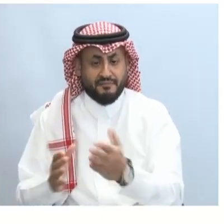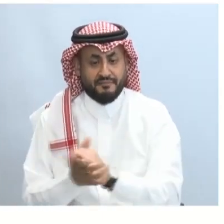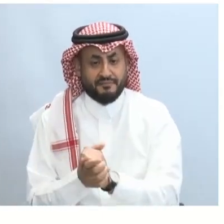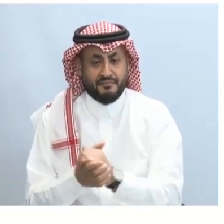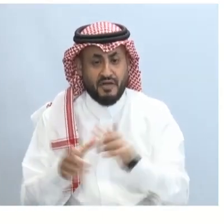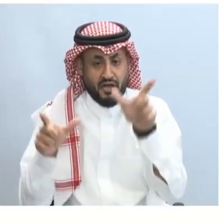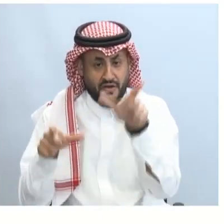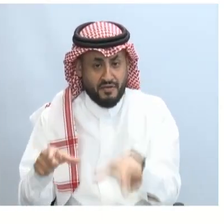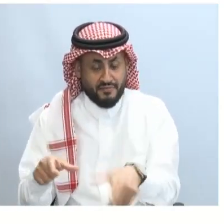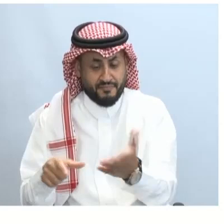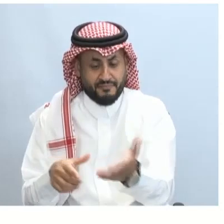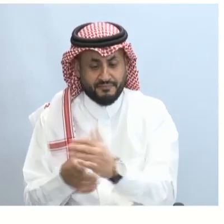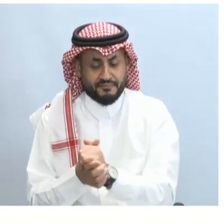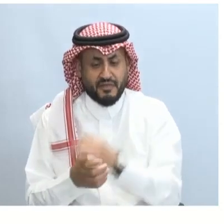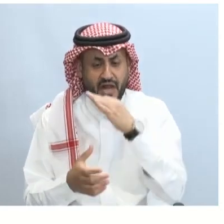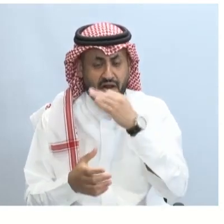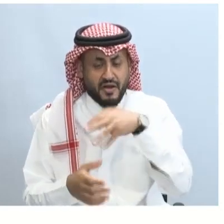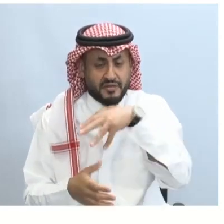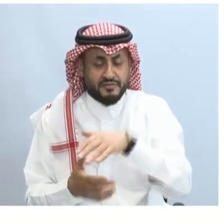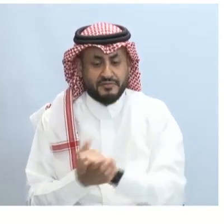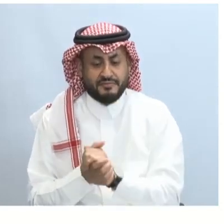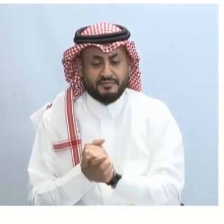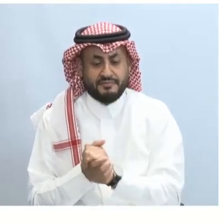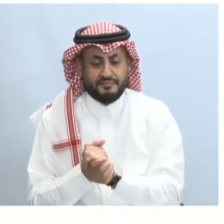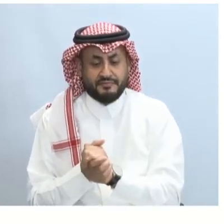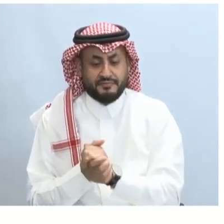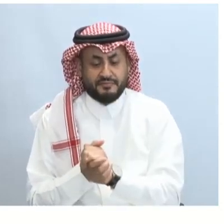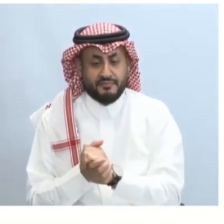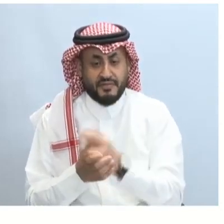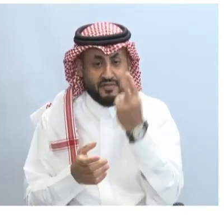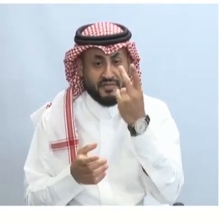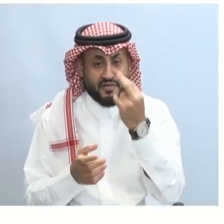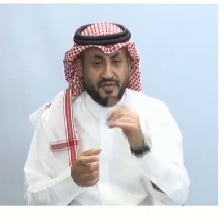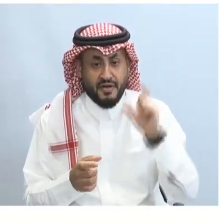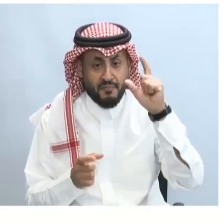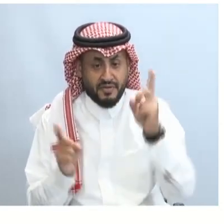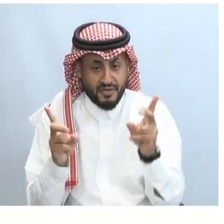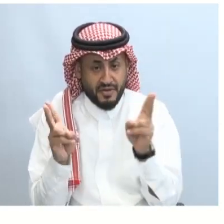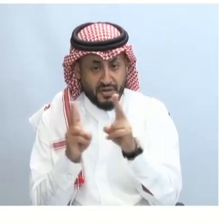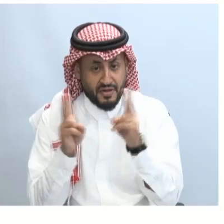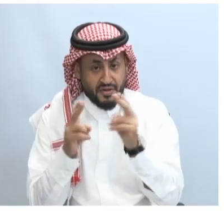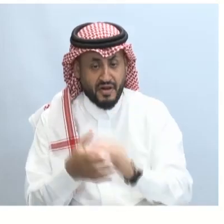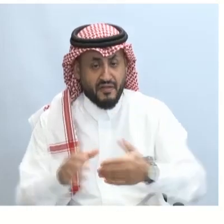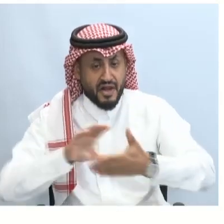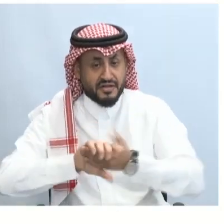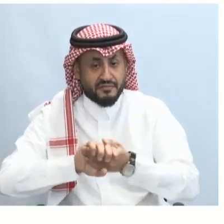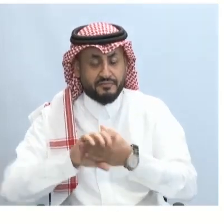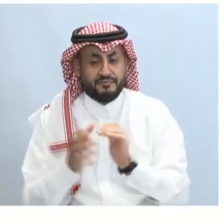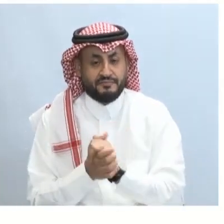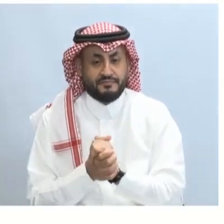قال الرسول صلى الله عليه وسلم ما من مسلمين يلتقيان فيتصافحان